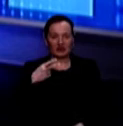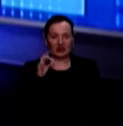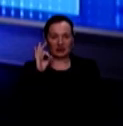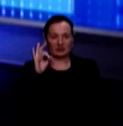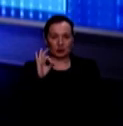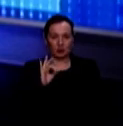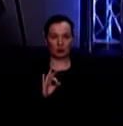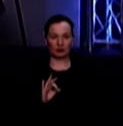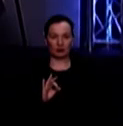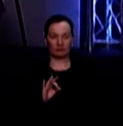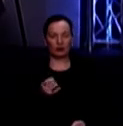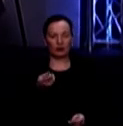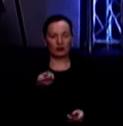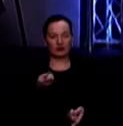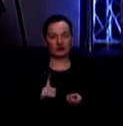насправді,